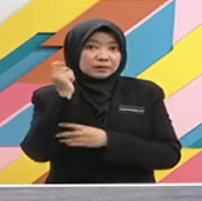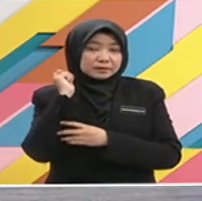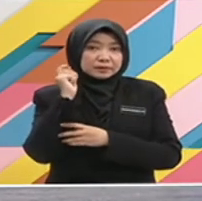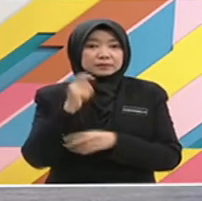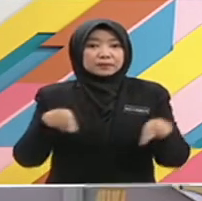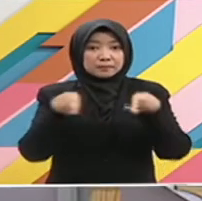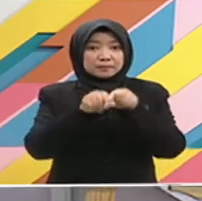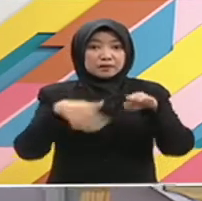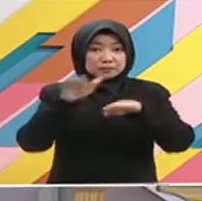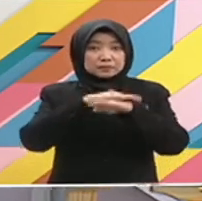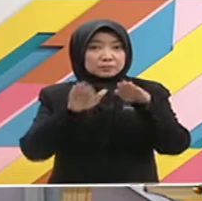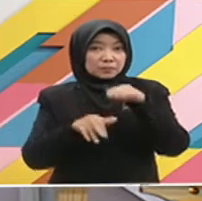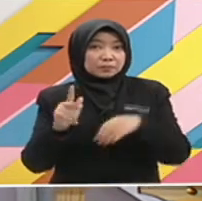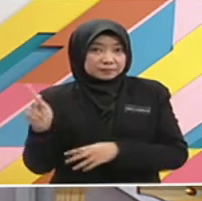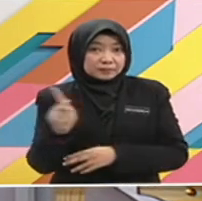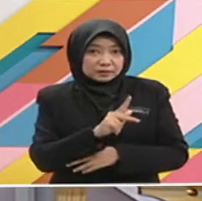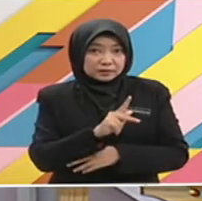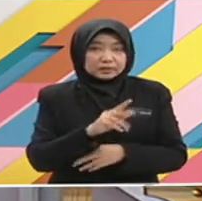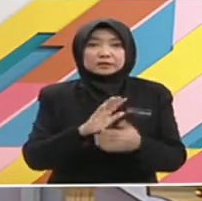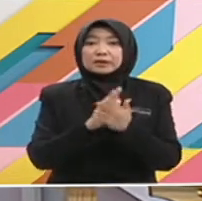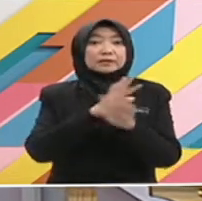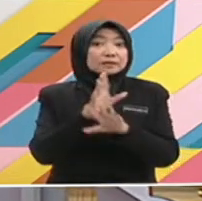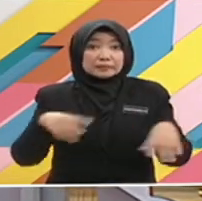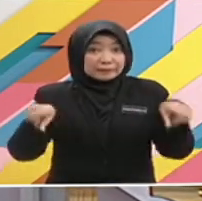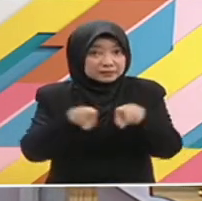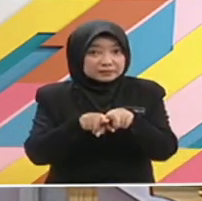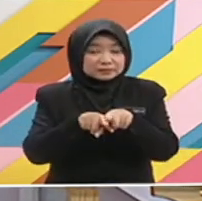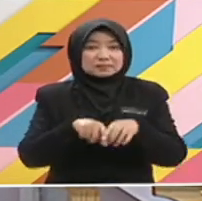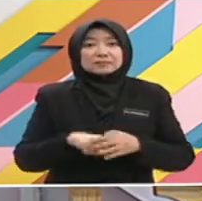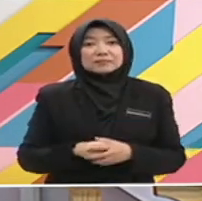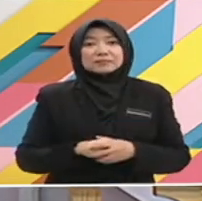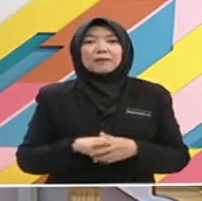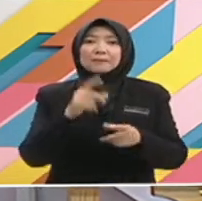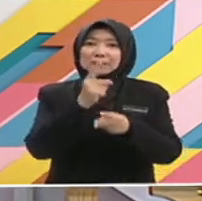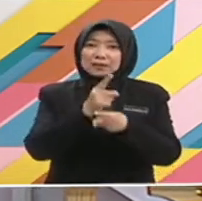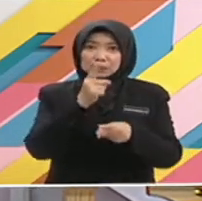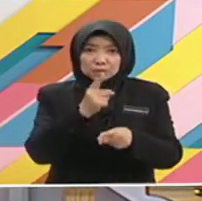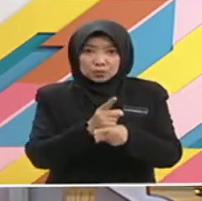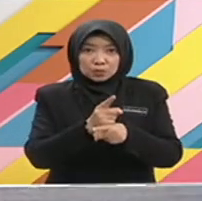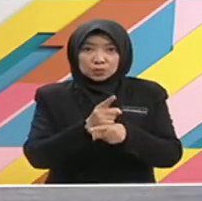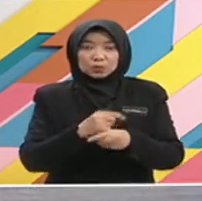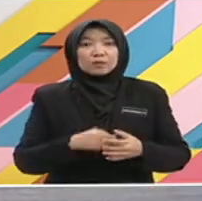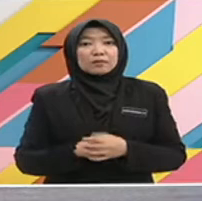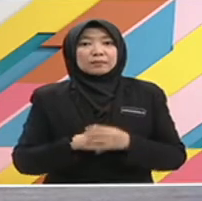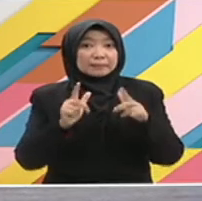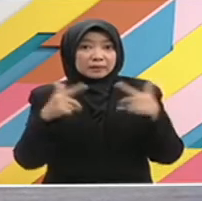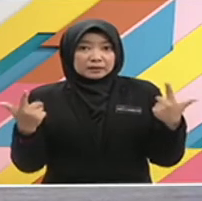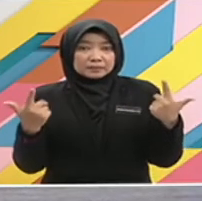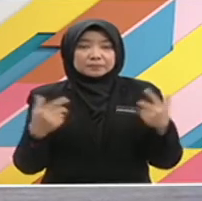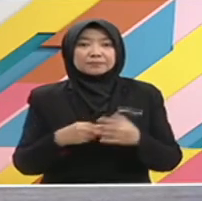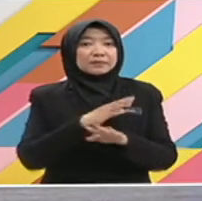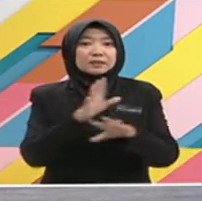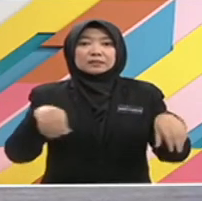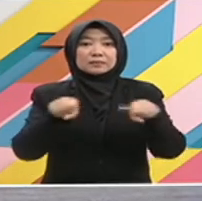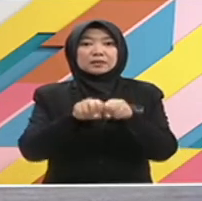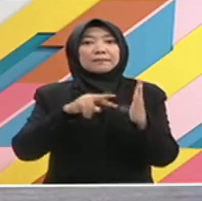dan kanan. Kalau tak simetri mesti dia tak sama cikgu kan? Ya, betul. Dia berlawanan lah. Dia tidak simetri, jadi tak